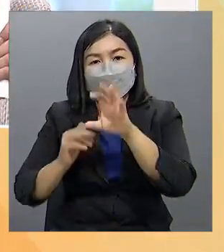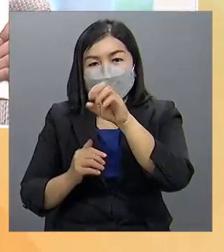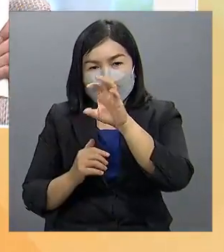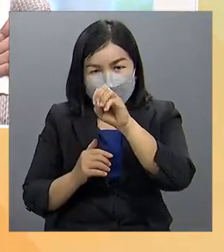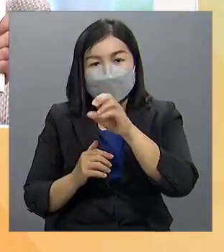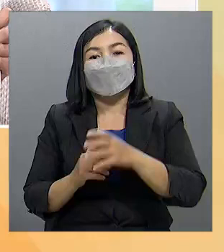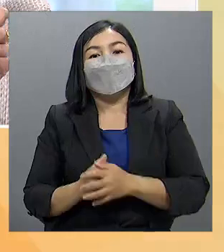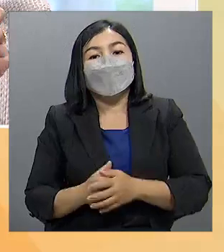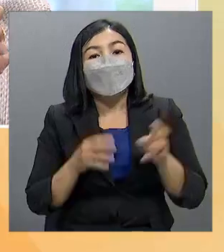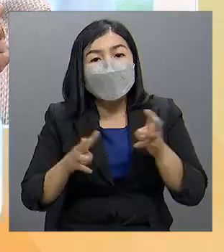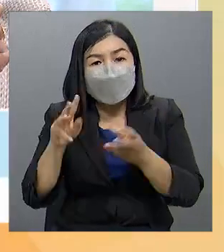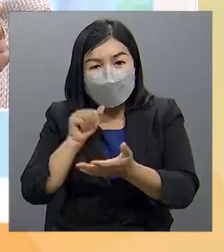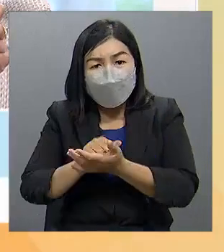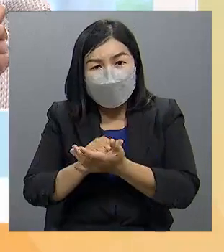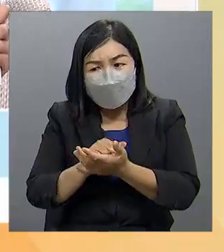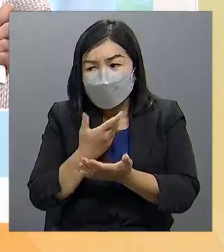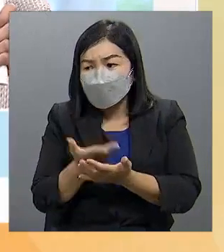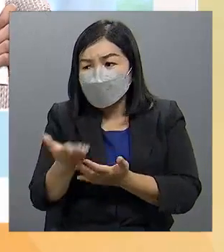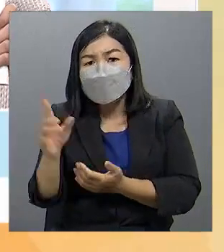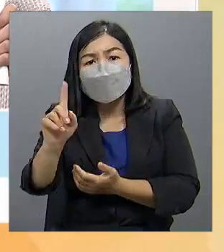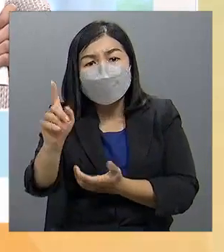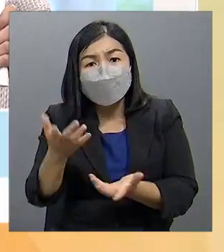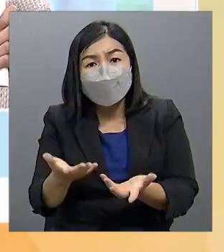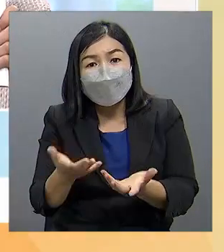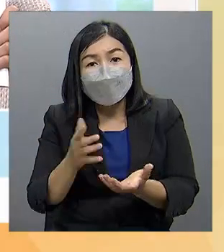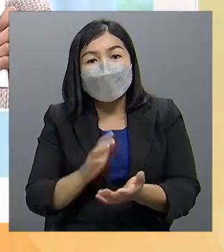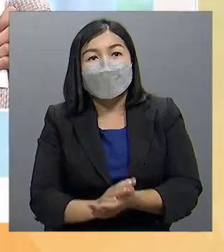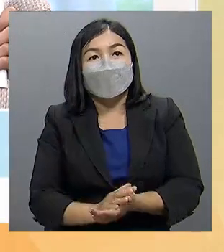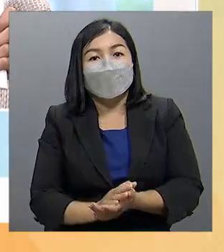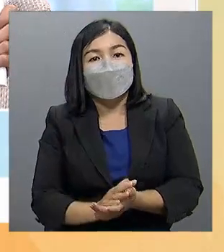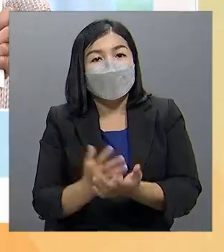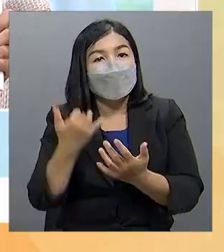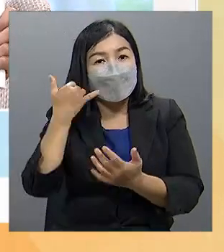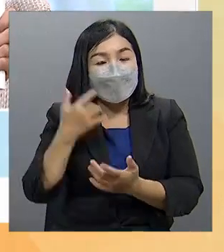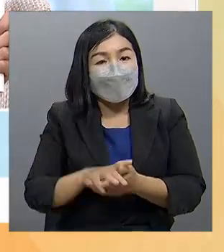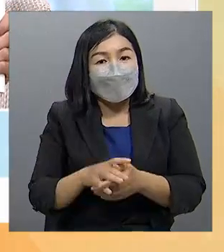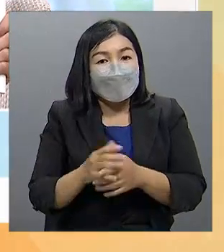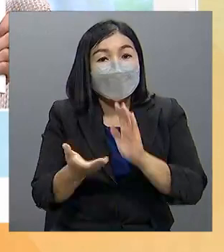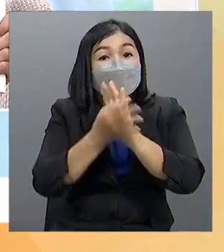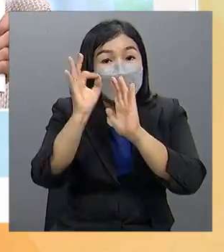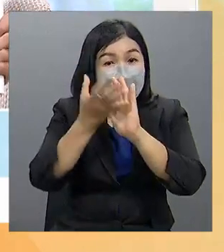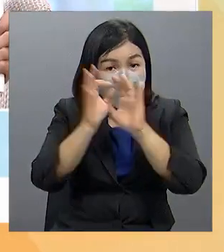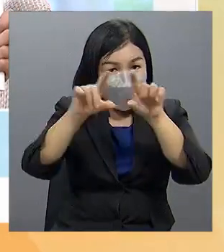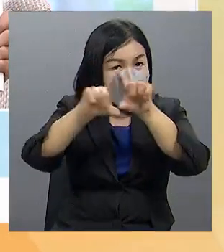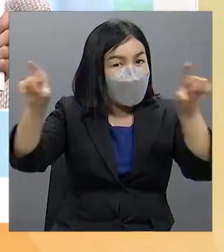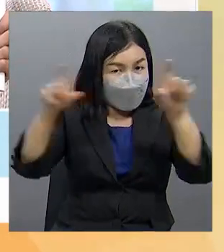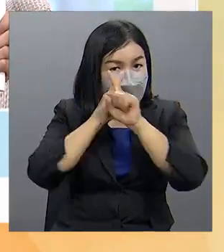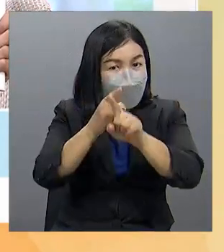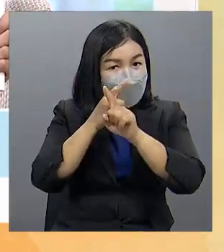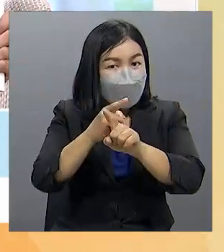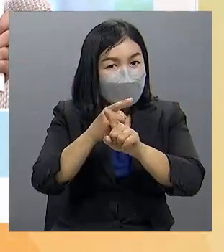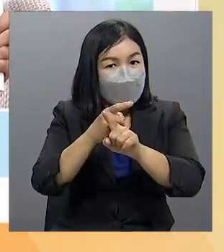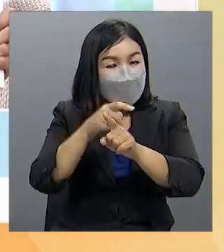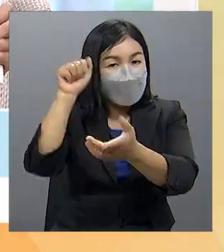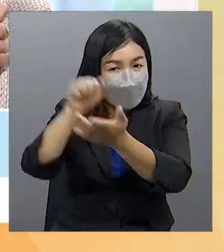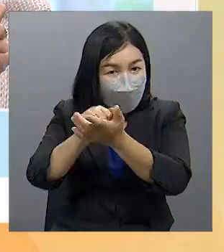งซื้อค่ะ สามารถติดต่อได้ที่เพจ Facebook London หมูฝอยนะครับหรือว่าแอดไลน์